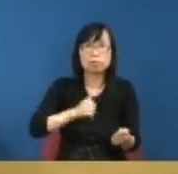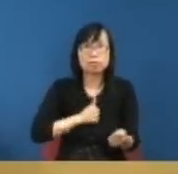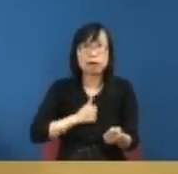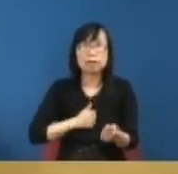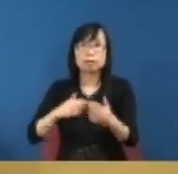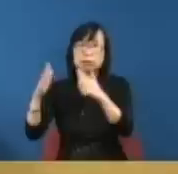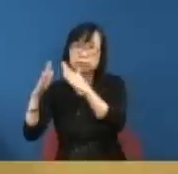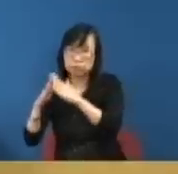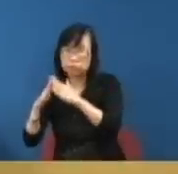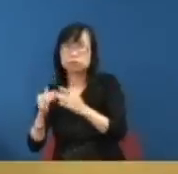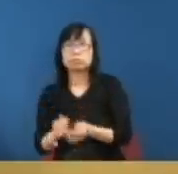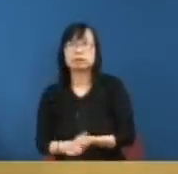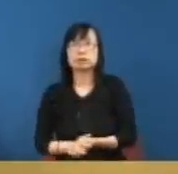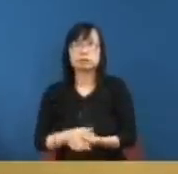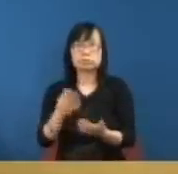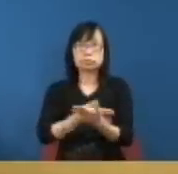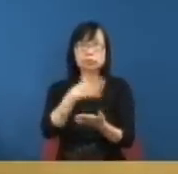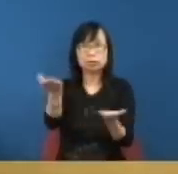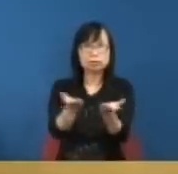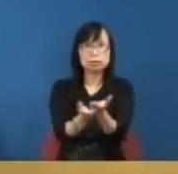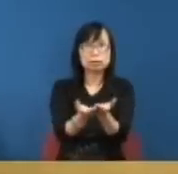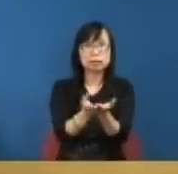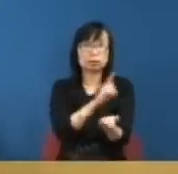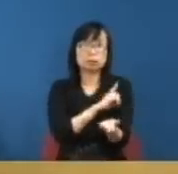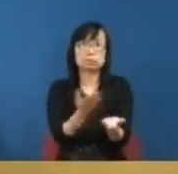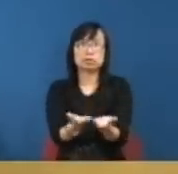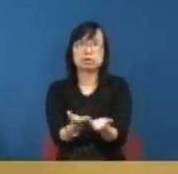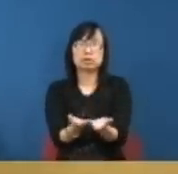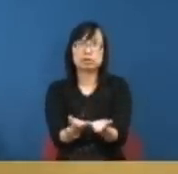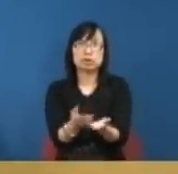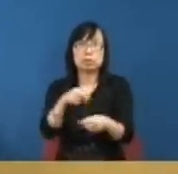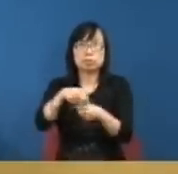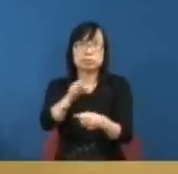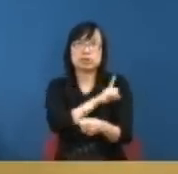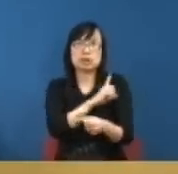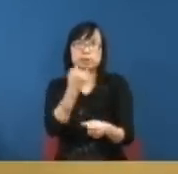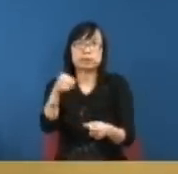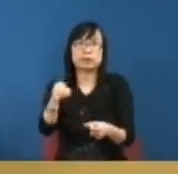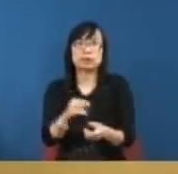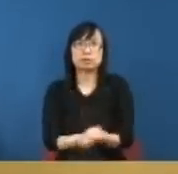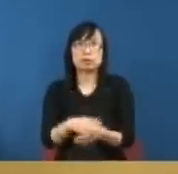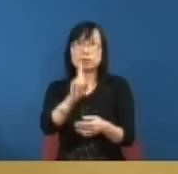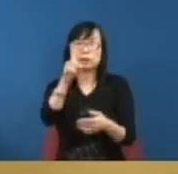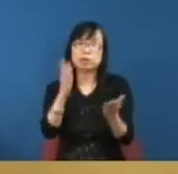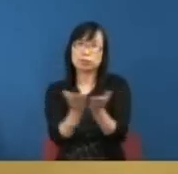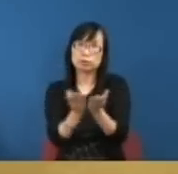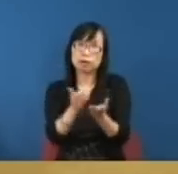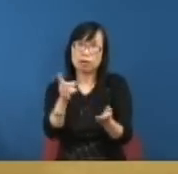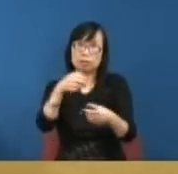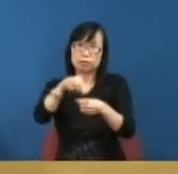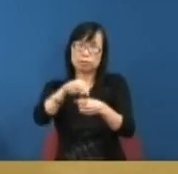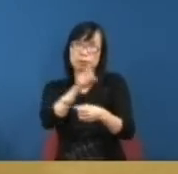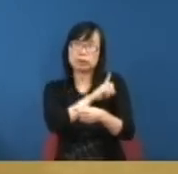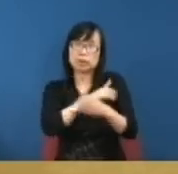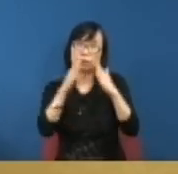亦規定咗居所個住個點樣可以證明自己養自己啫。咁如果自己養唔到自己嘅時候，佢又點樣可以證明佢有能力養佢嘅家屬